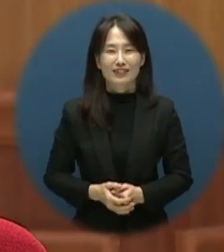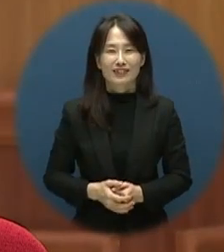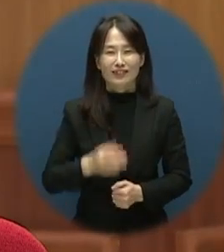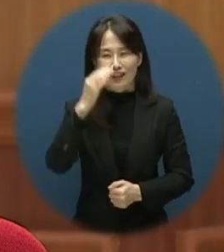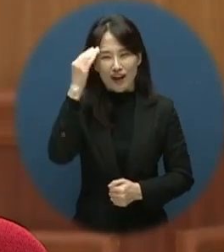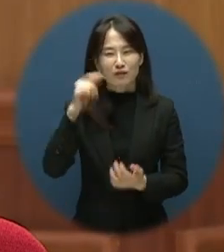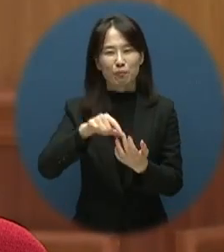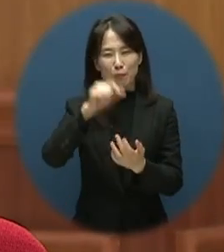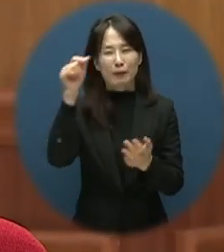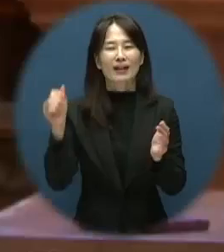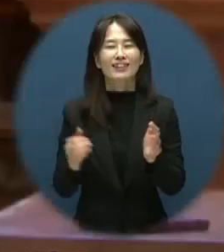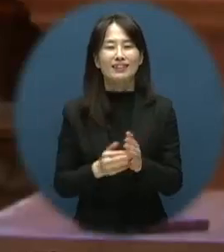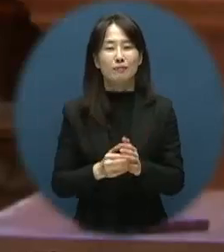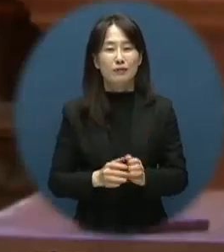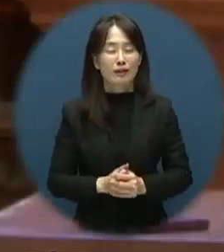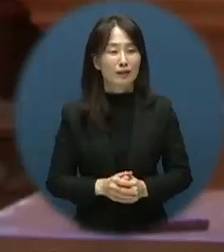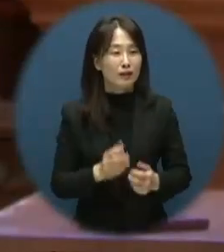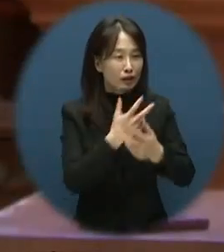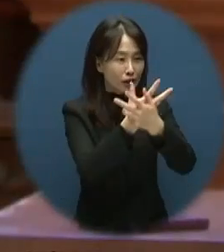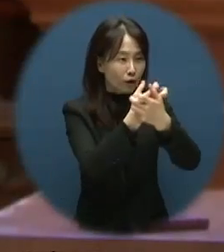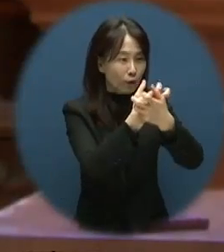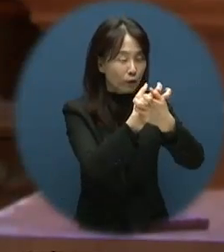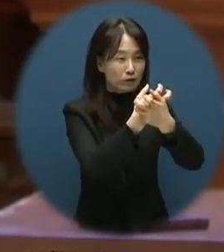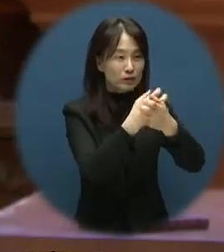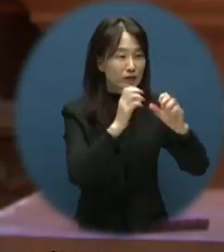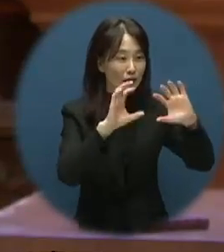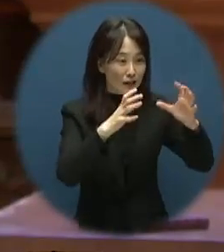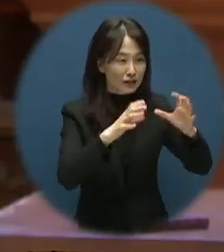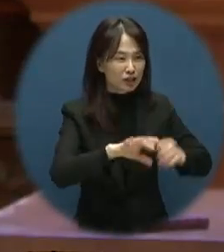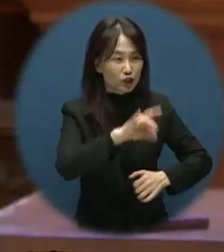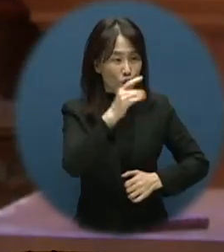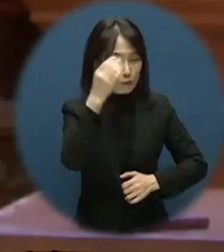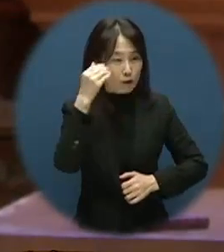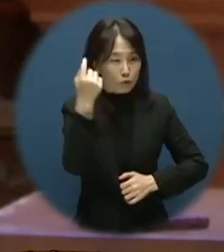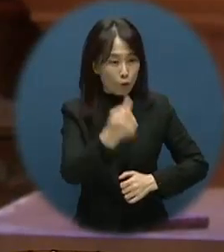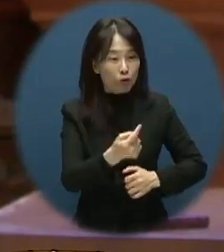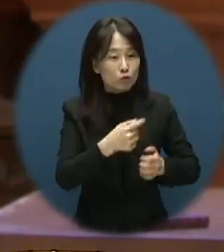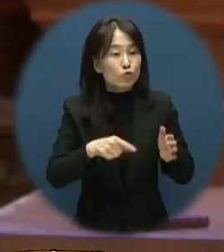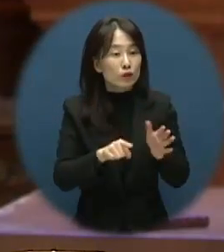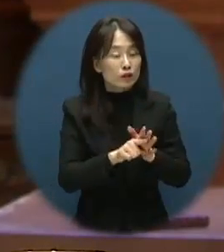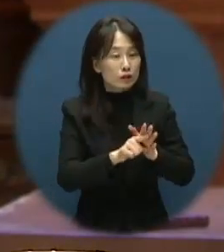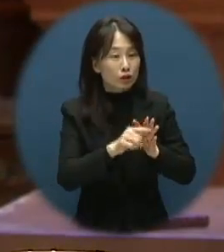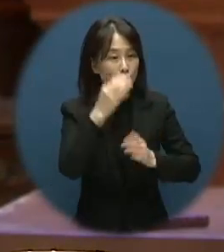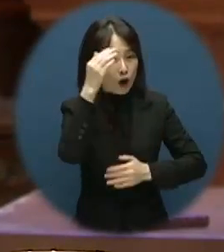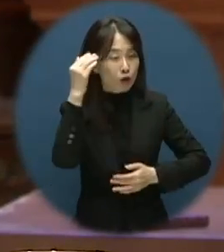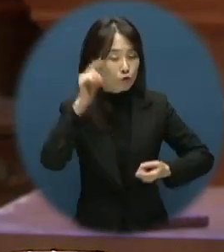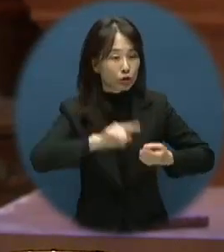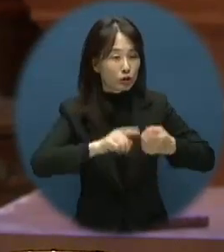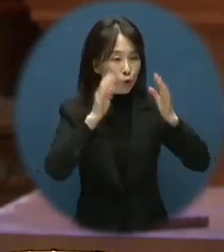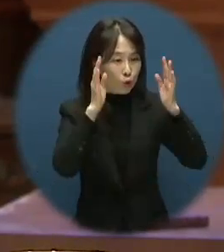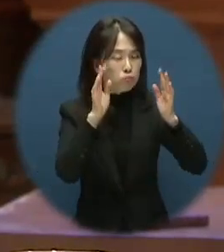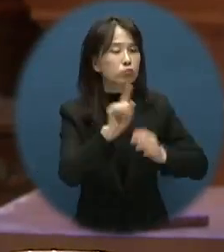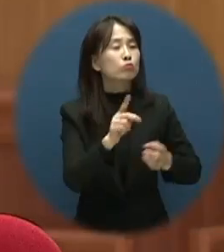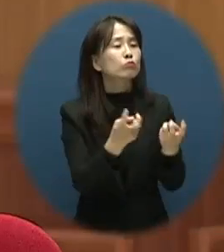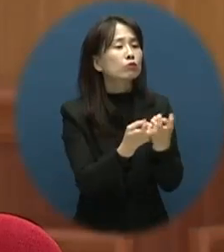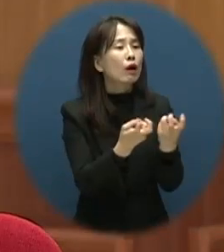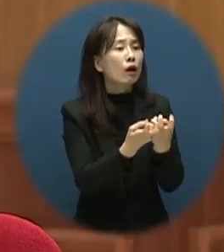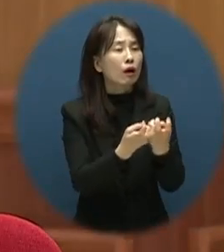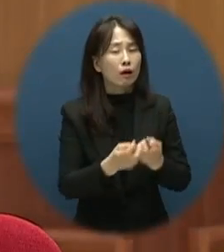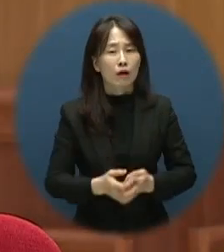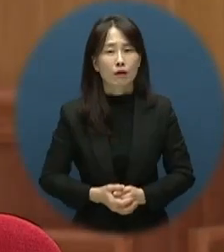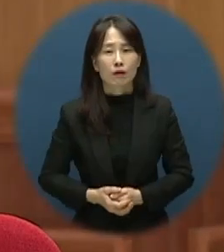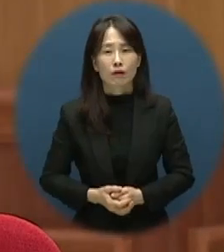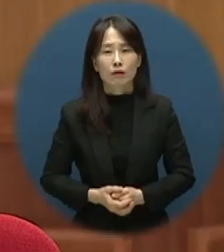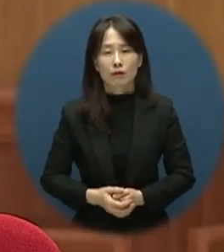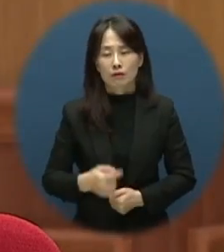한국 선택했어요. 그 오스트리아에서 처음 한국에 오기 위해서 한국에 대한 공부를 뭘 갖고 하셨어요?